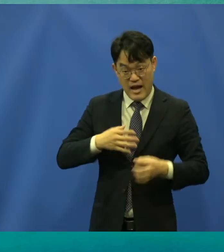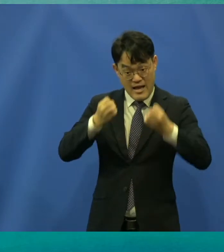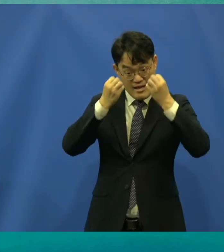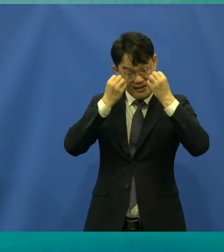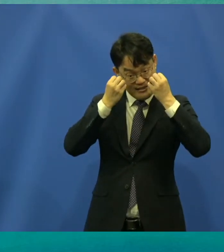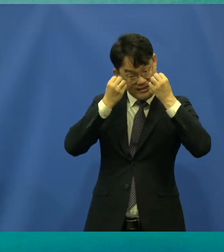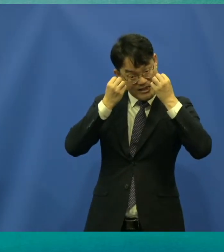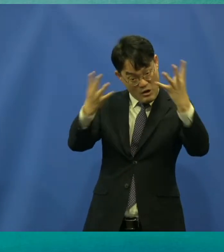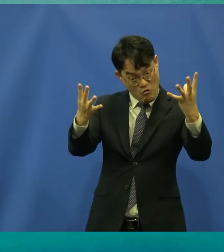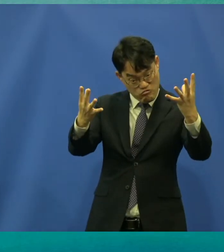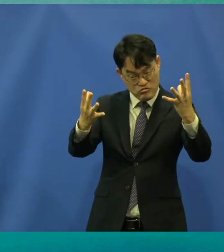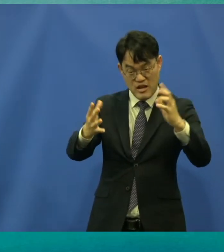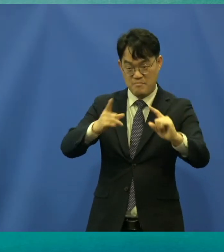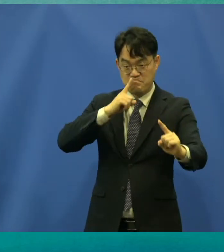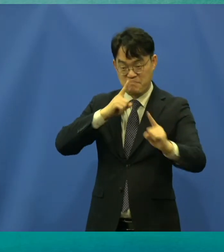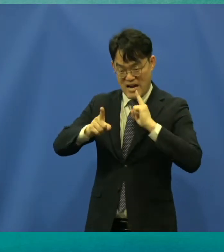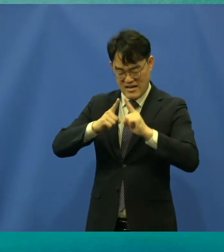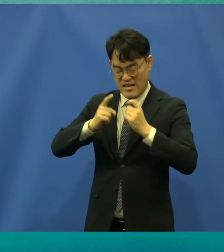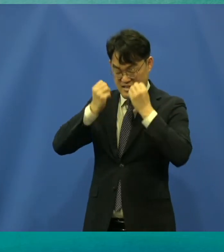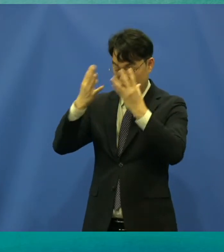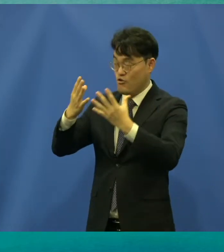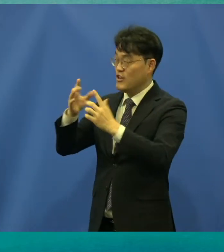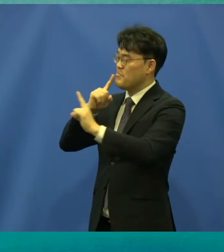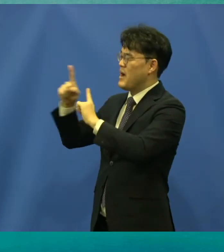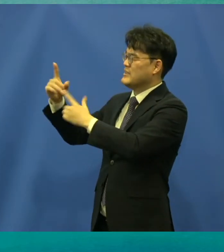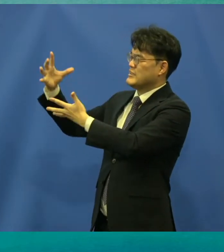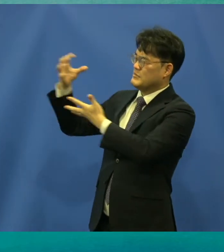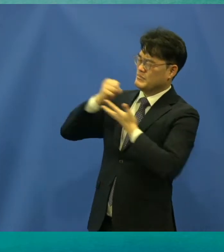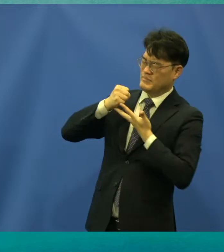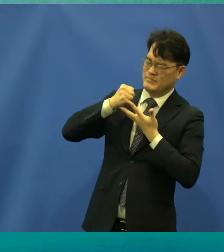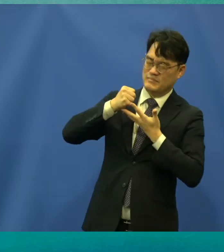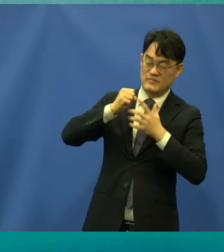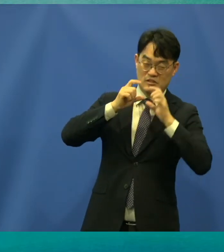신천지의 이만희 교주는 새로운 말을 늘 합니다.